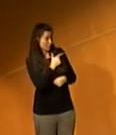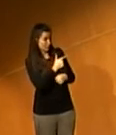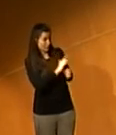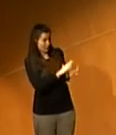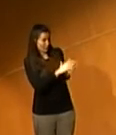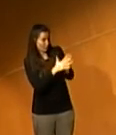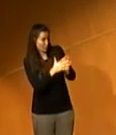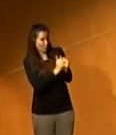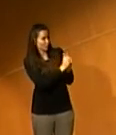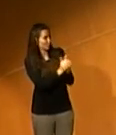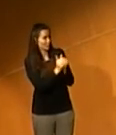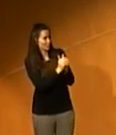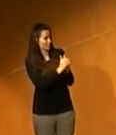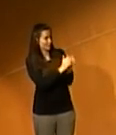pense.